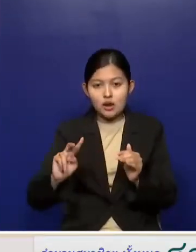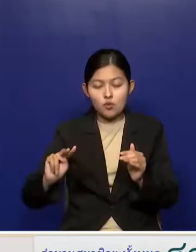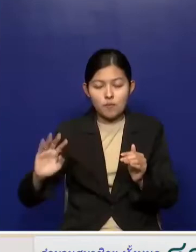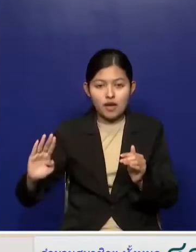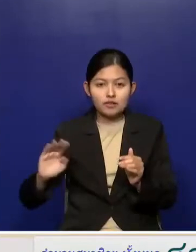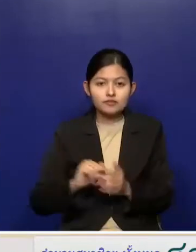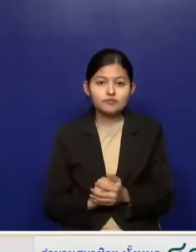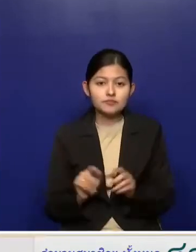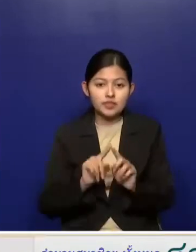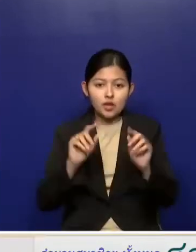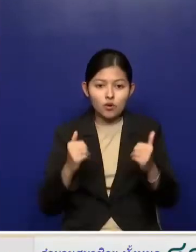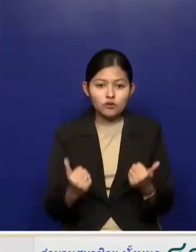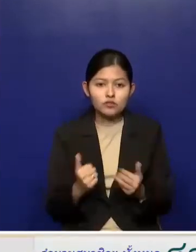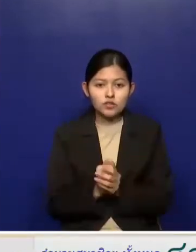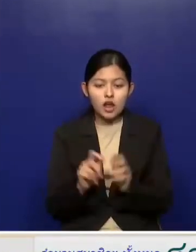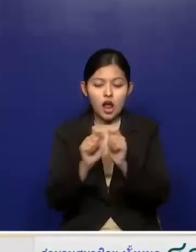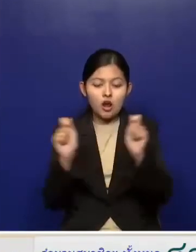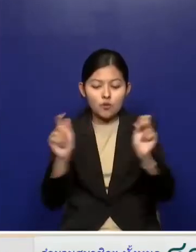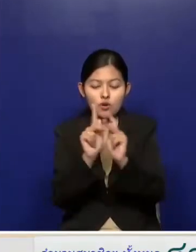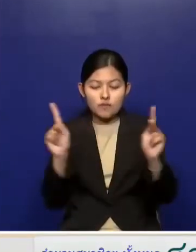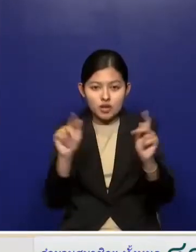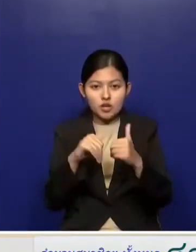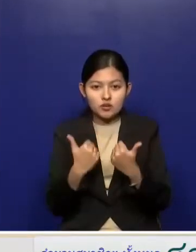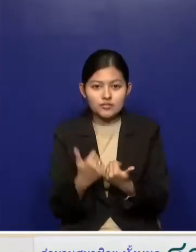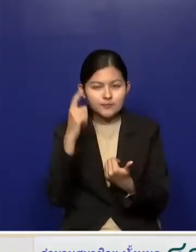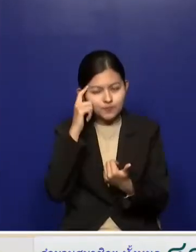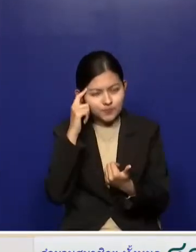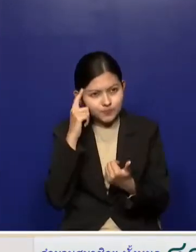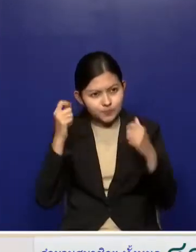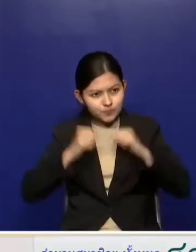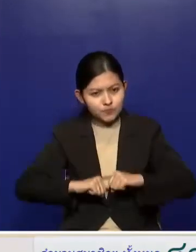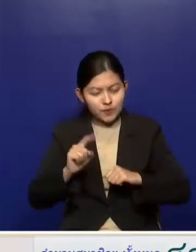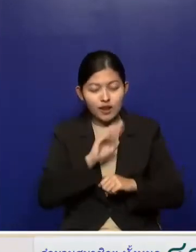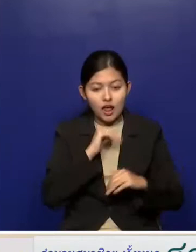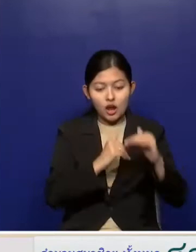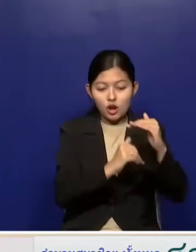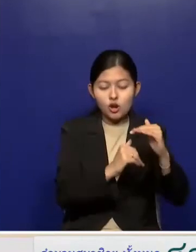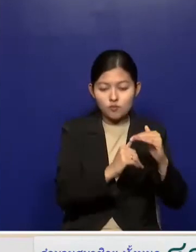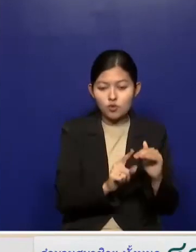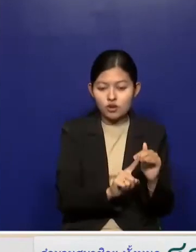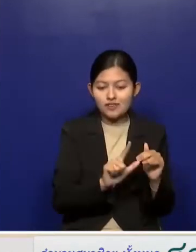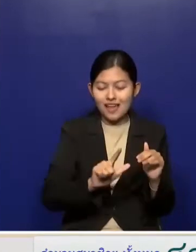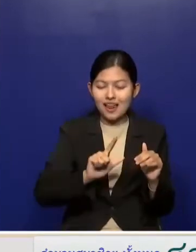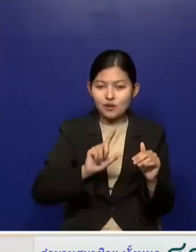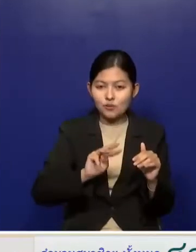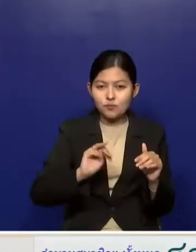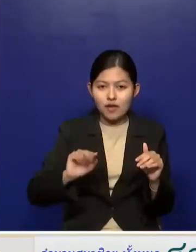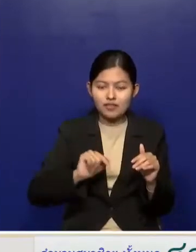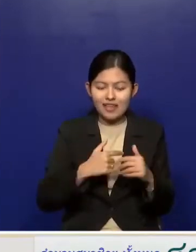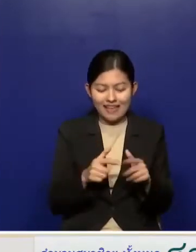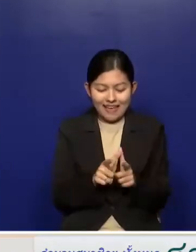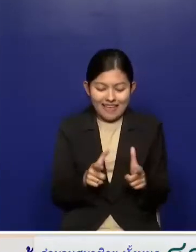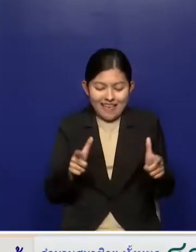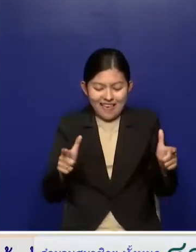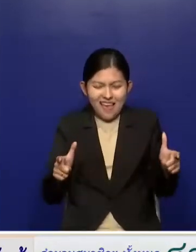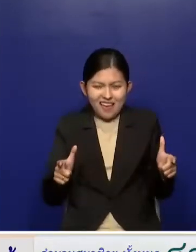แต่ ขณะอนุกรมาธิการของเรามีความเห็นวาแ้จะกำหนดเป็ 1 ล้ลกบาเมตร ก็ยังอาจจะมีขนาดที่ใหญ่เกิน